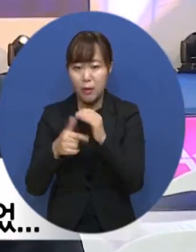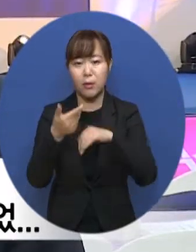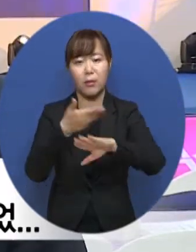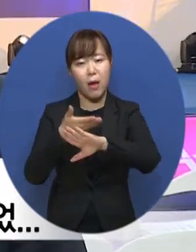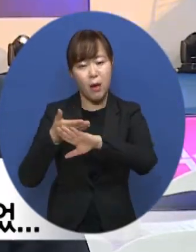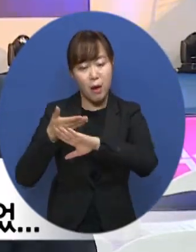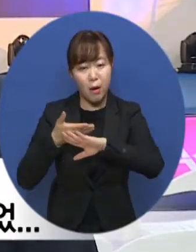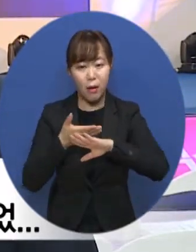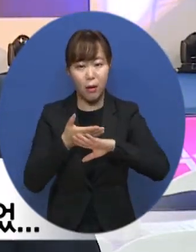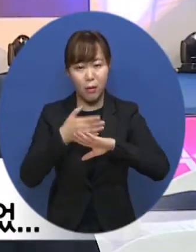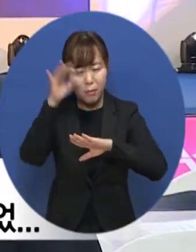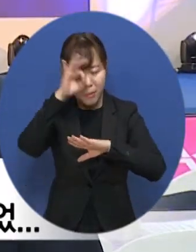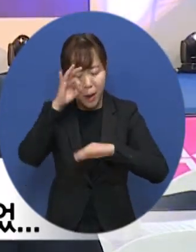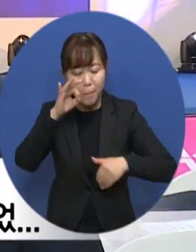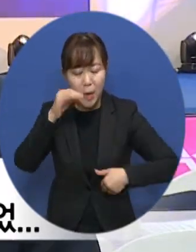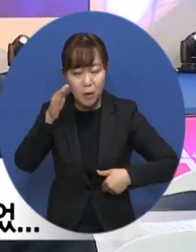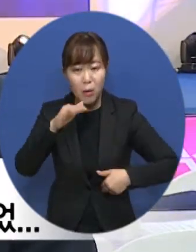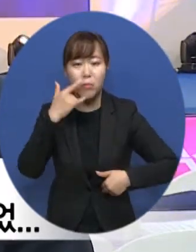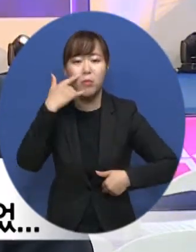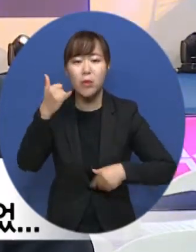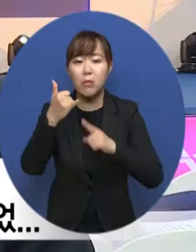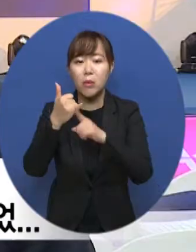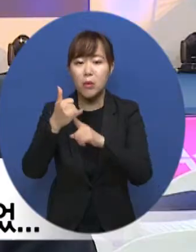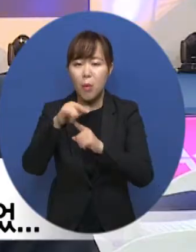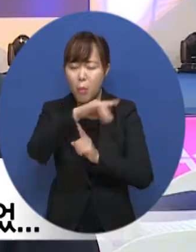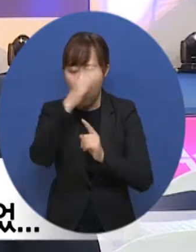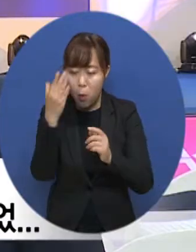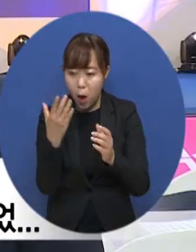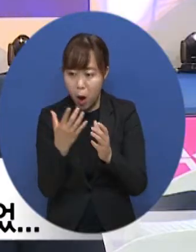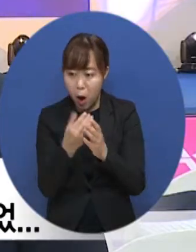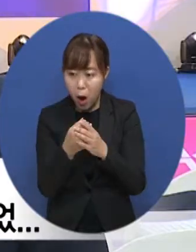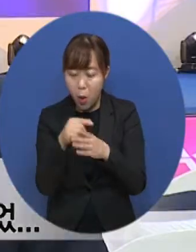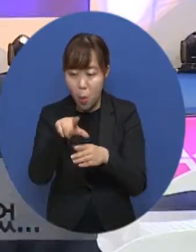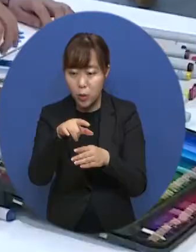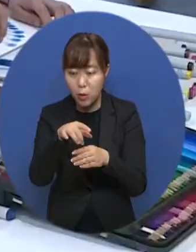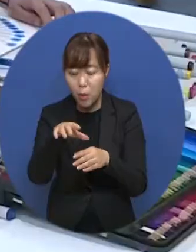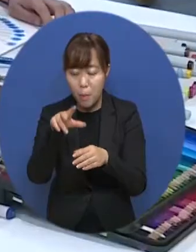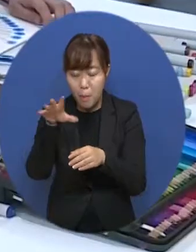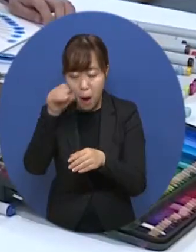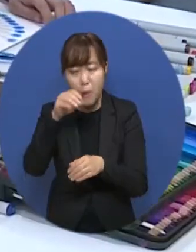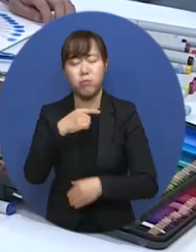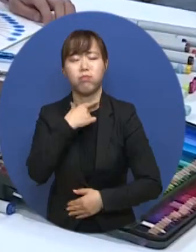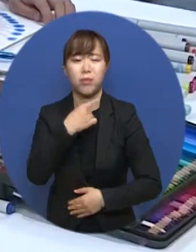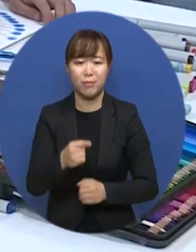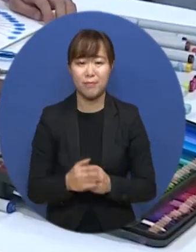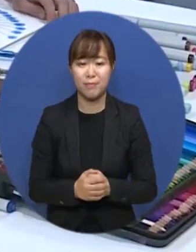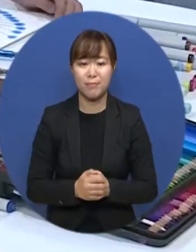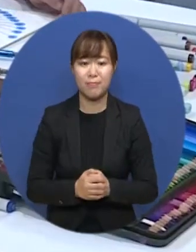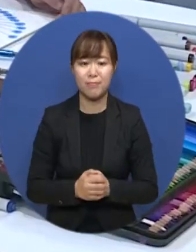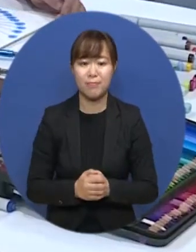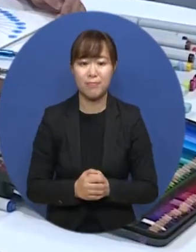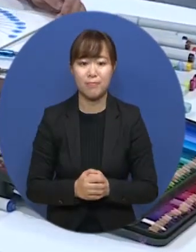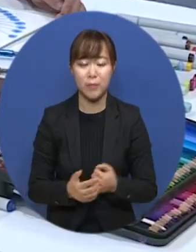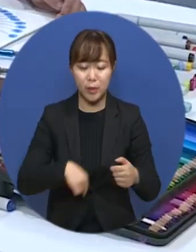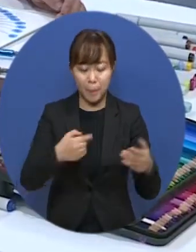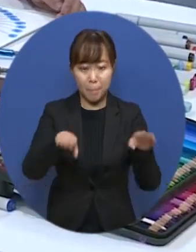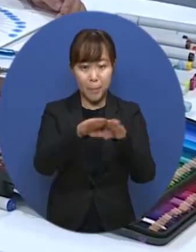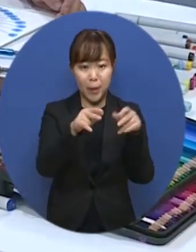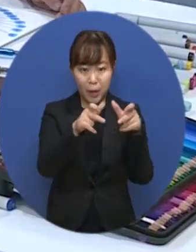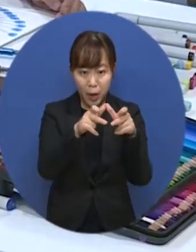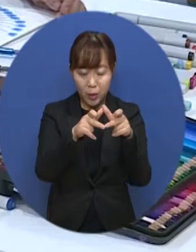찾아 줘 했는데 다 부모님들이 그런것을 한자리에서 볼 수 있으면 너무 좋겠다는 생각을 많이 들었구요 자폐성 장애와